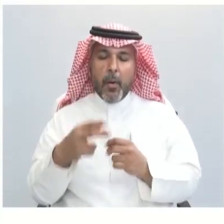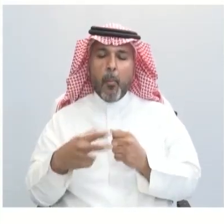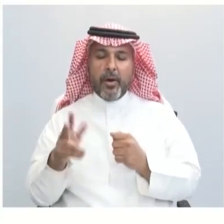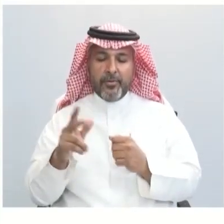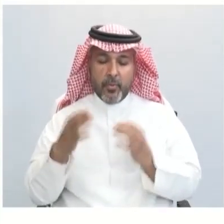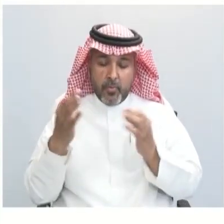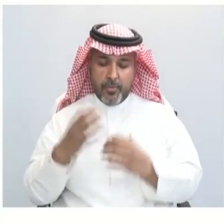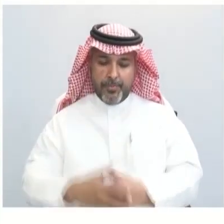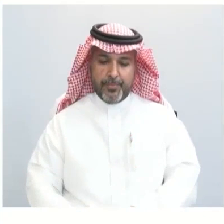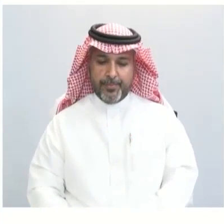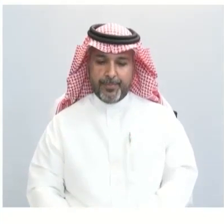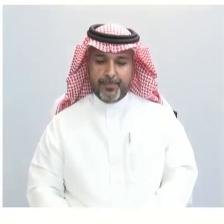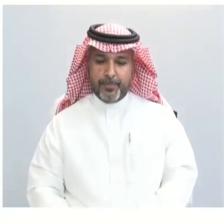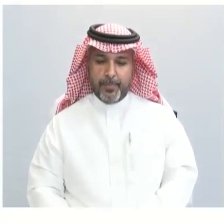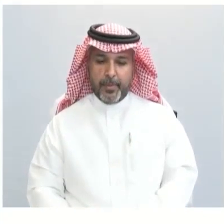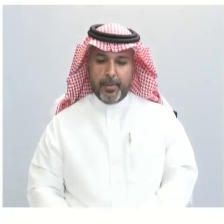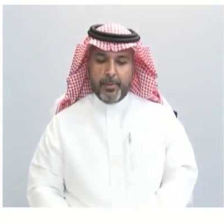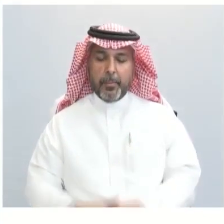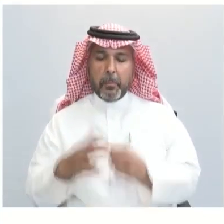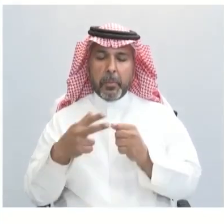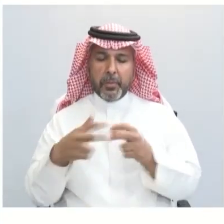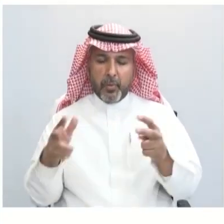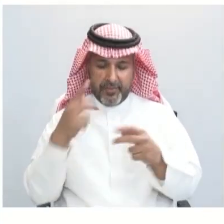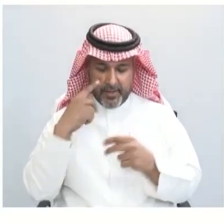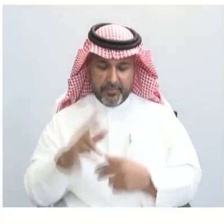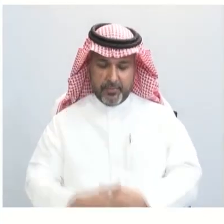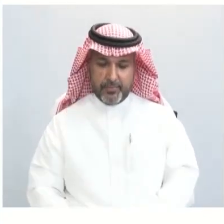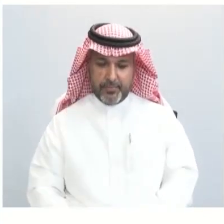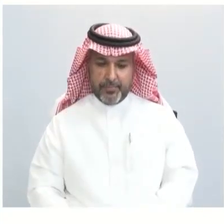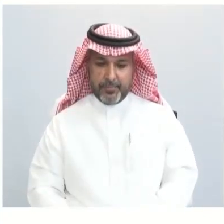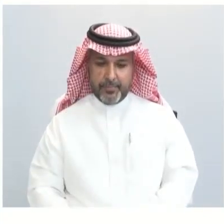قوية، بعد ذلك قم